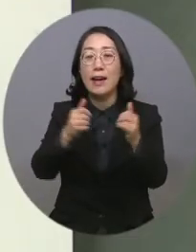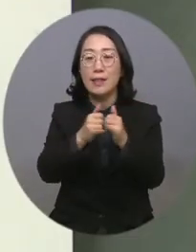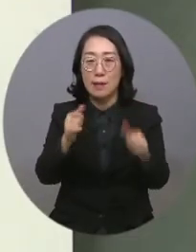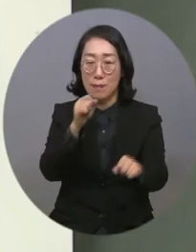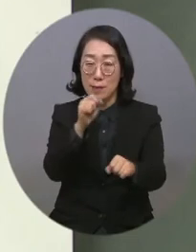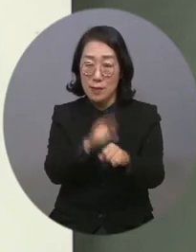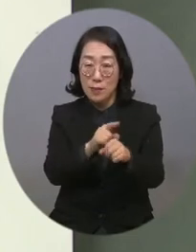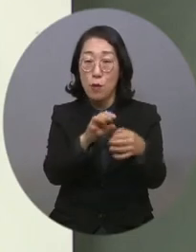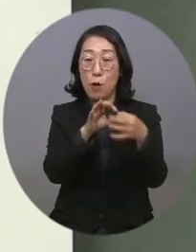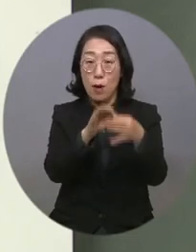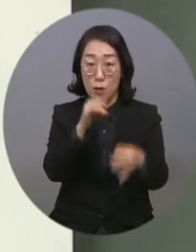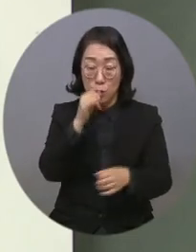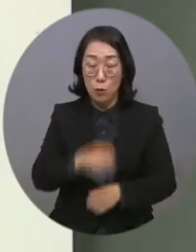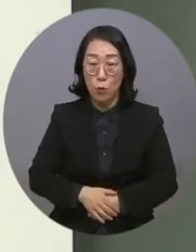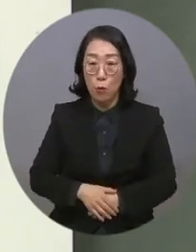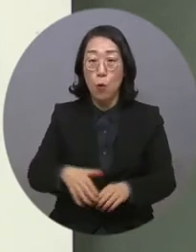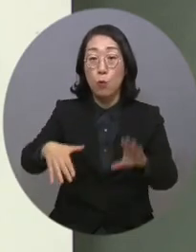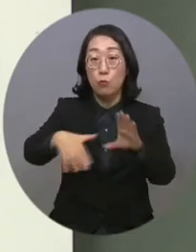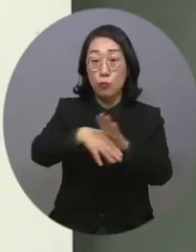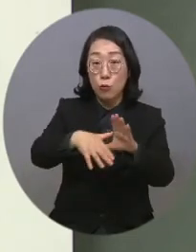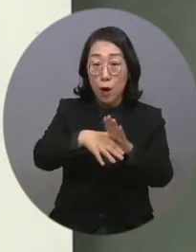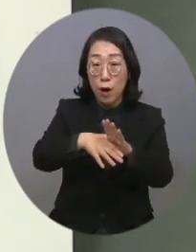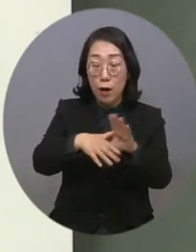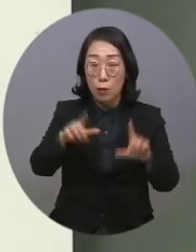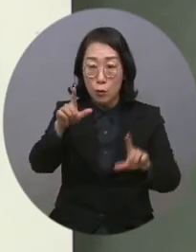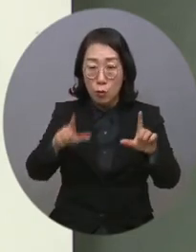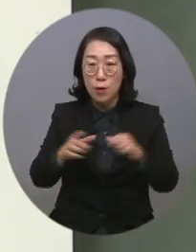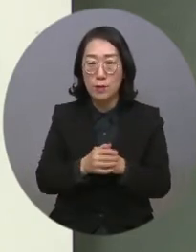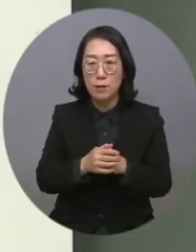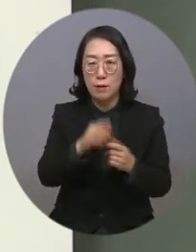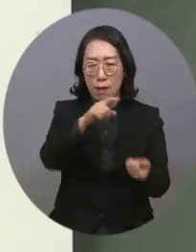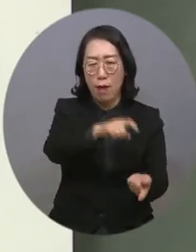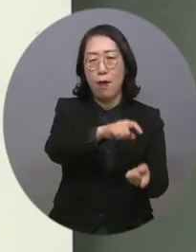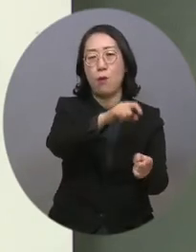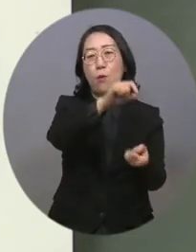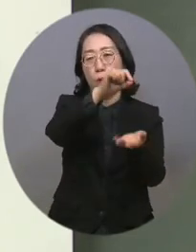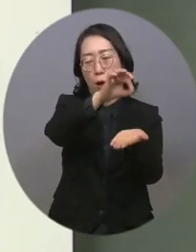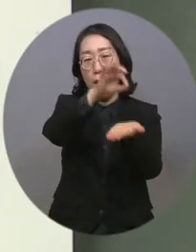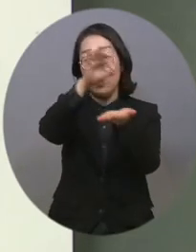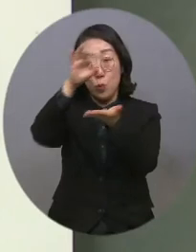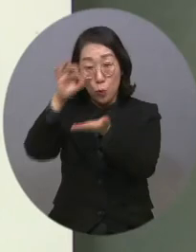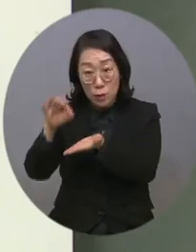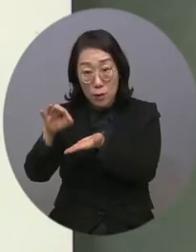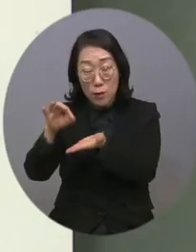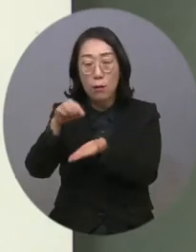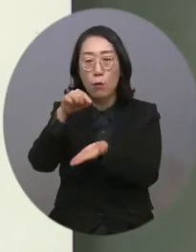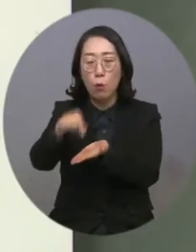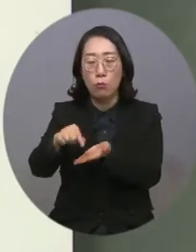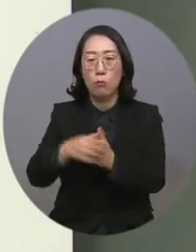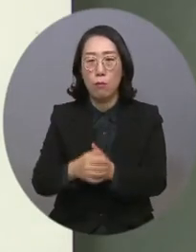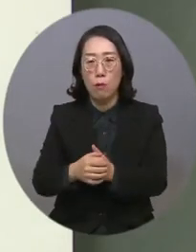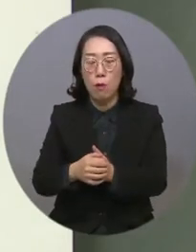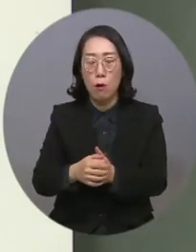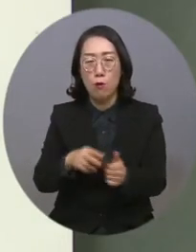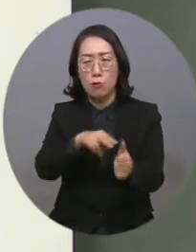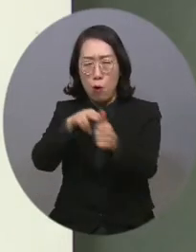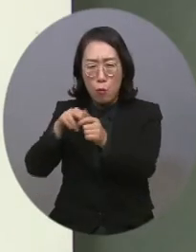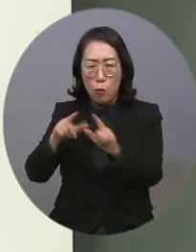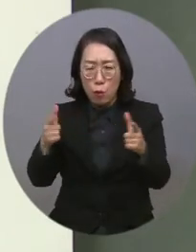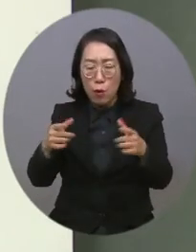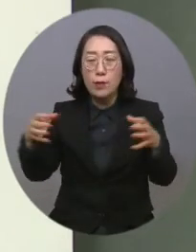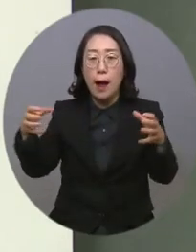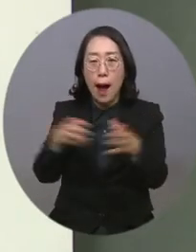문화를 그대로 어떤 형태를 도입하는 거 아니에요. 예. 그러니까 놀라운 정보가 같이 묻혀서 온단 말이야.